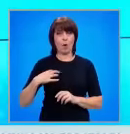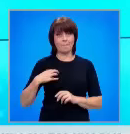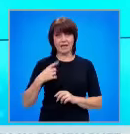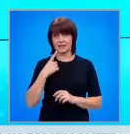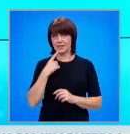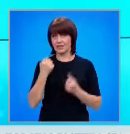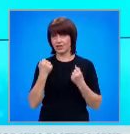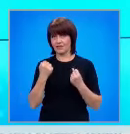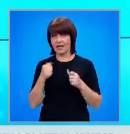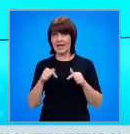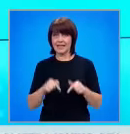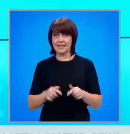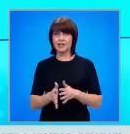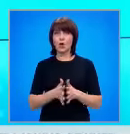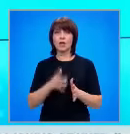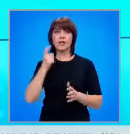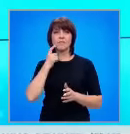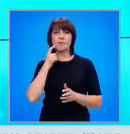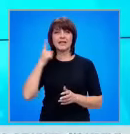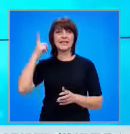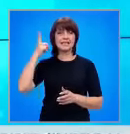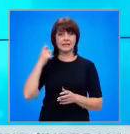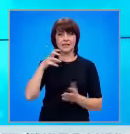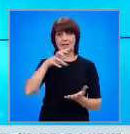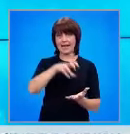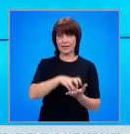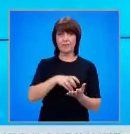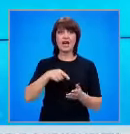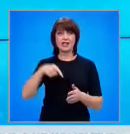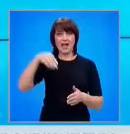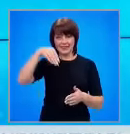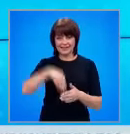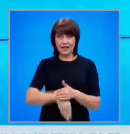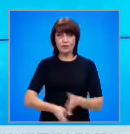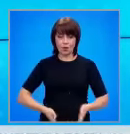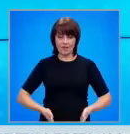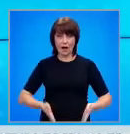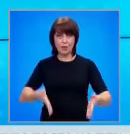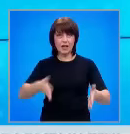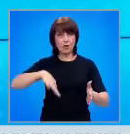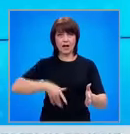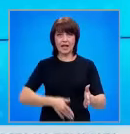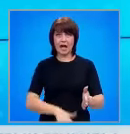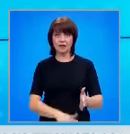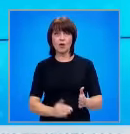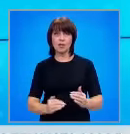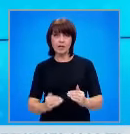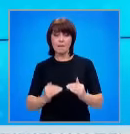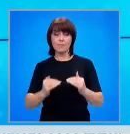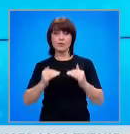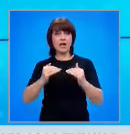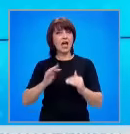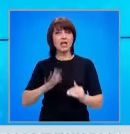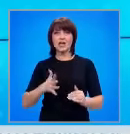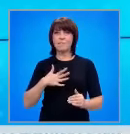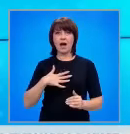живеене. Днес хората в Богдан сигнализираха екипа ни, че дъното на коритото на местната река се е вдигнало значително и създава